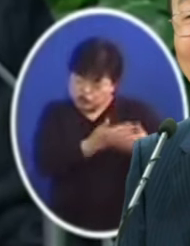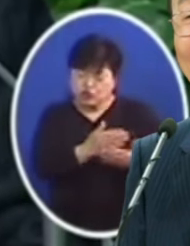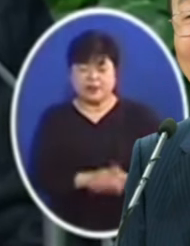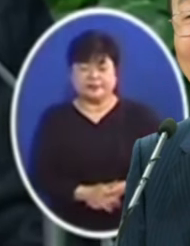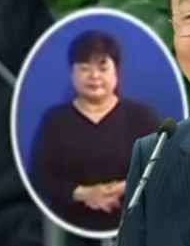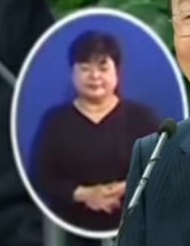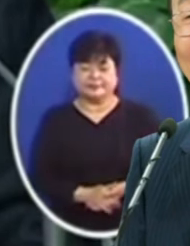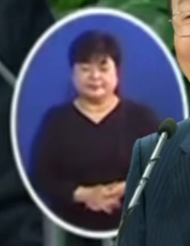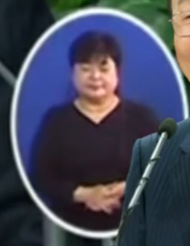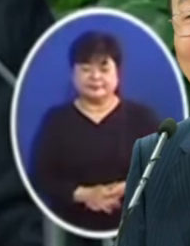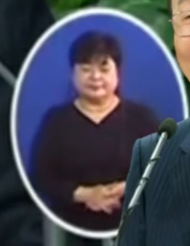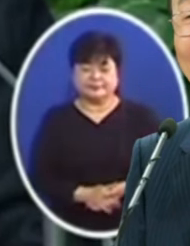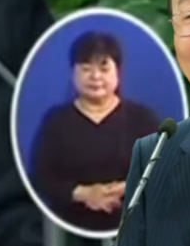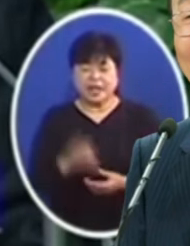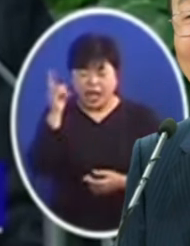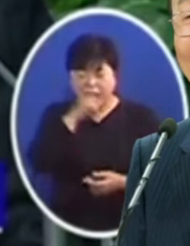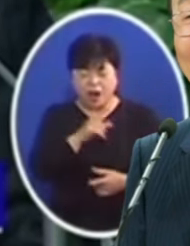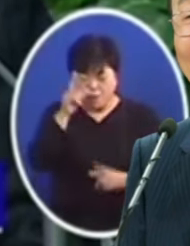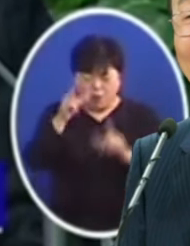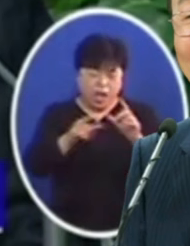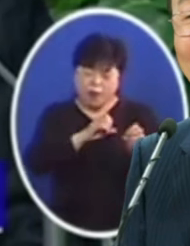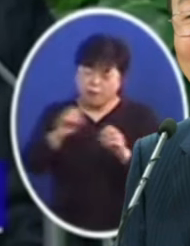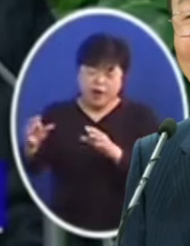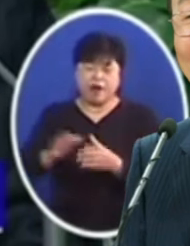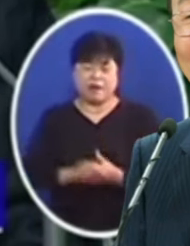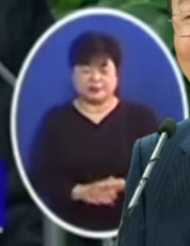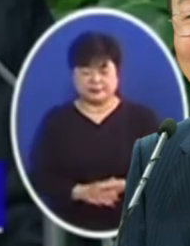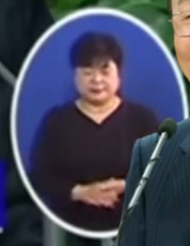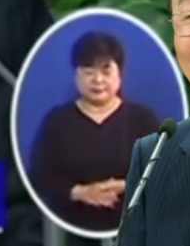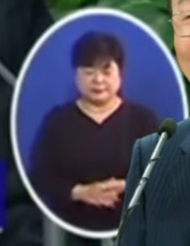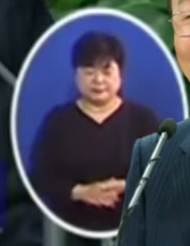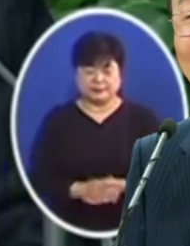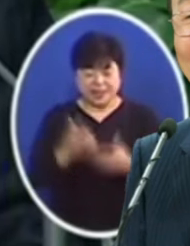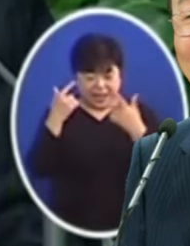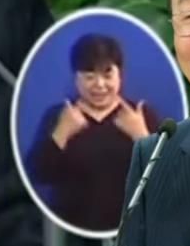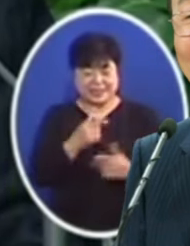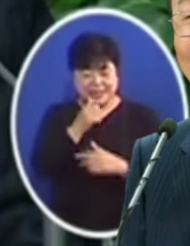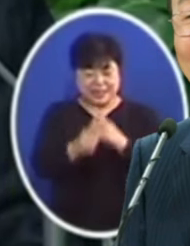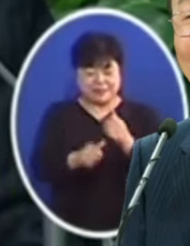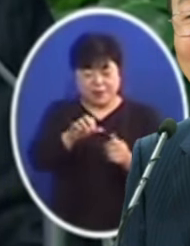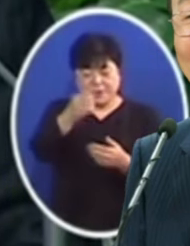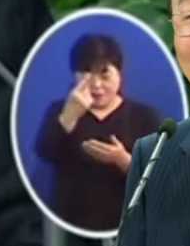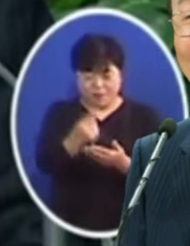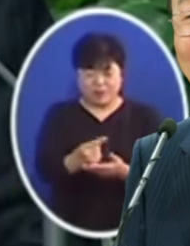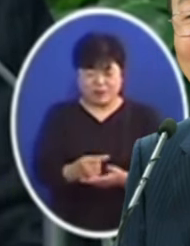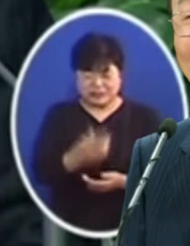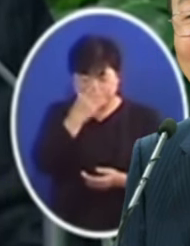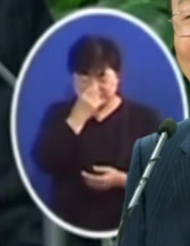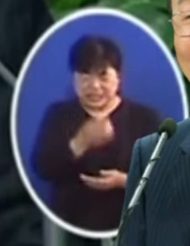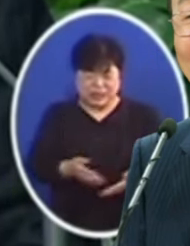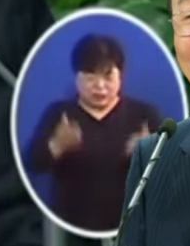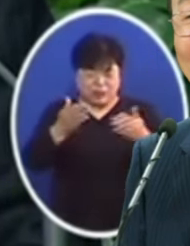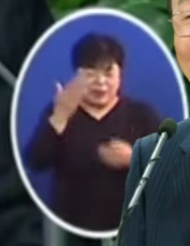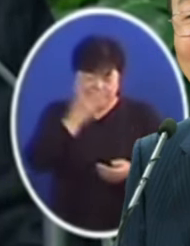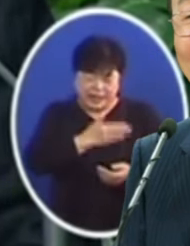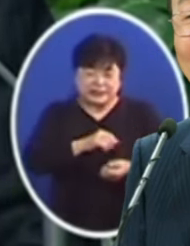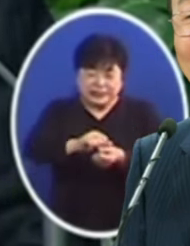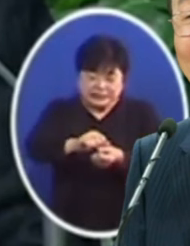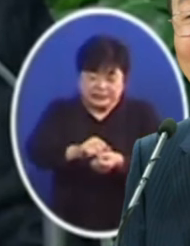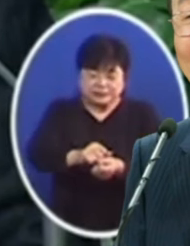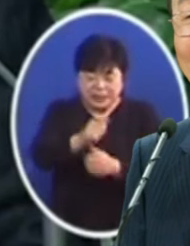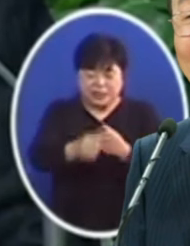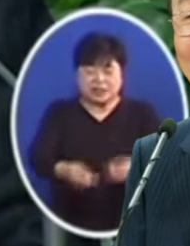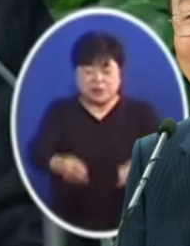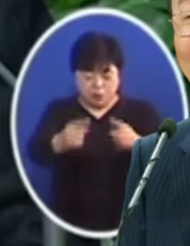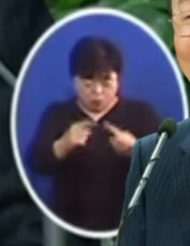것입니다. 작은 모양이라도 버리려고 했으므로 우리 언제나 하나님 앞에 나와서 쓰레기통을 정결하게 하면 하나님을 모실